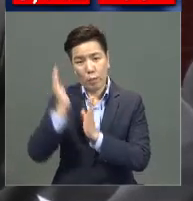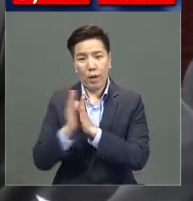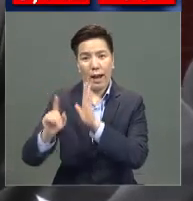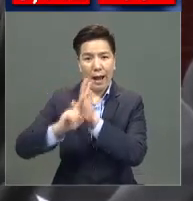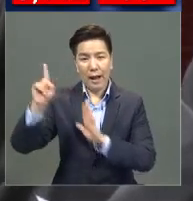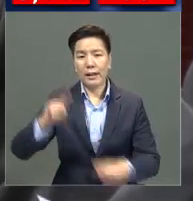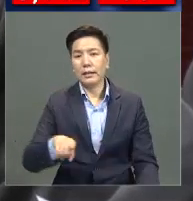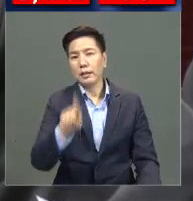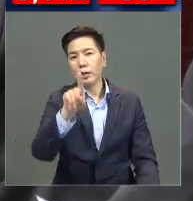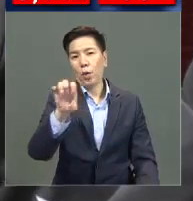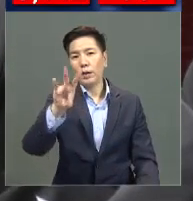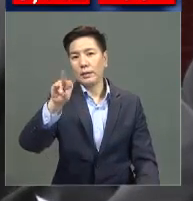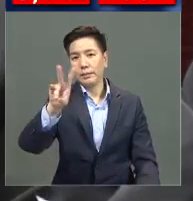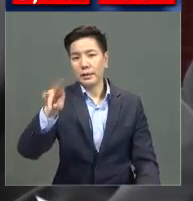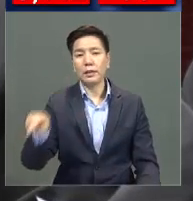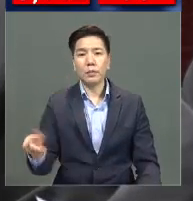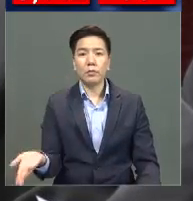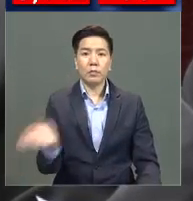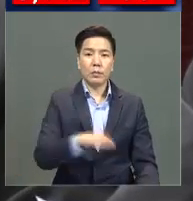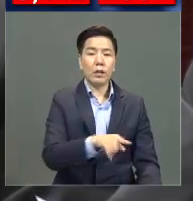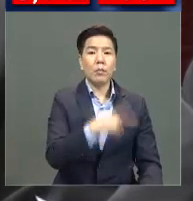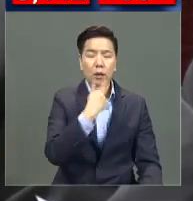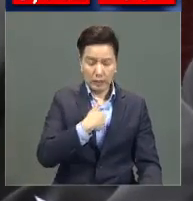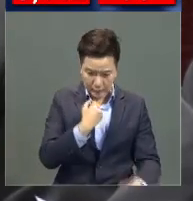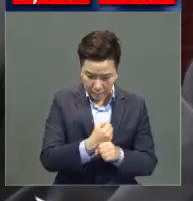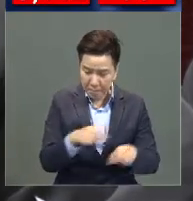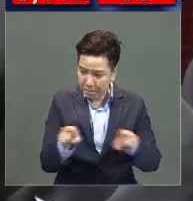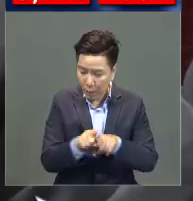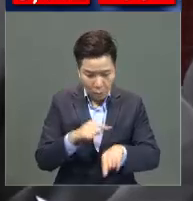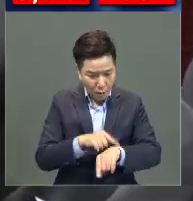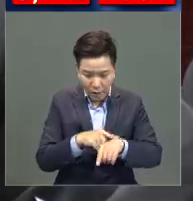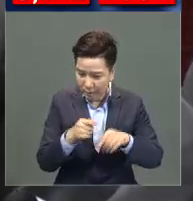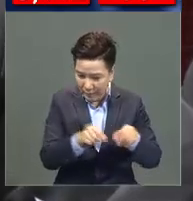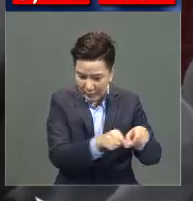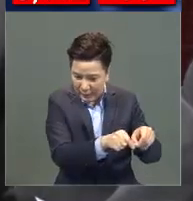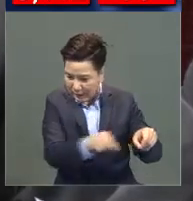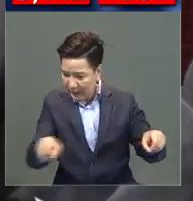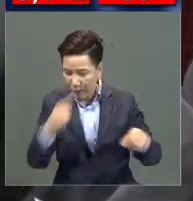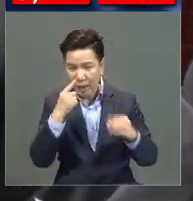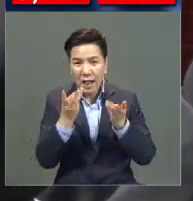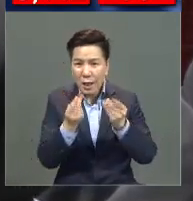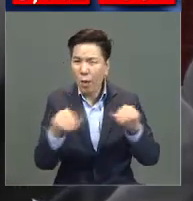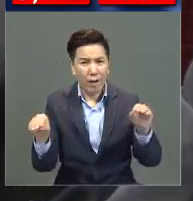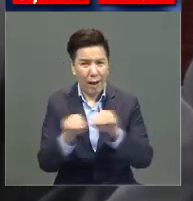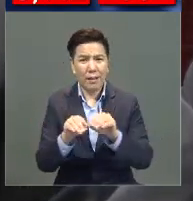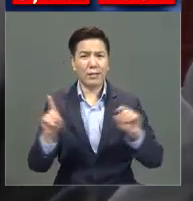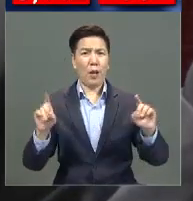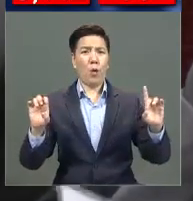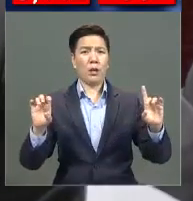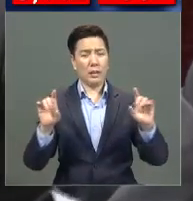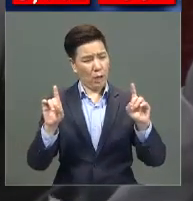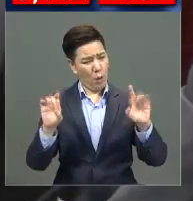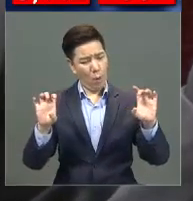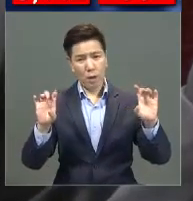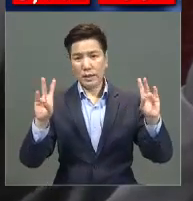กเนี่ย177ดร.สัทพลก็บอกรายงานว่าตัวเองก็ทำในระยะทางที่มันได้แยกความเร็วใกล้เคียงกันมาก170กว่